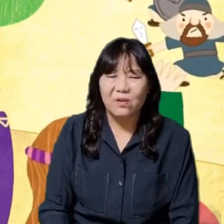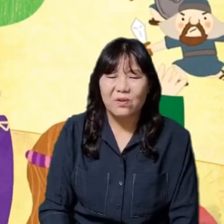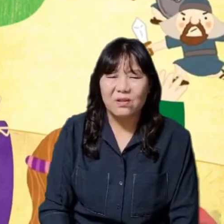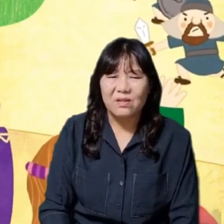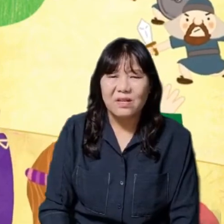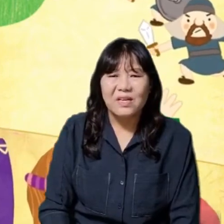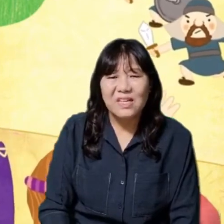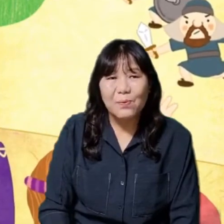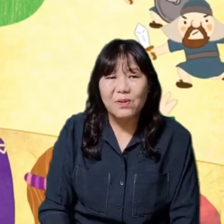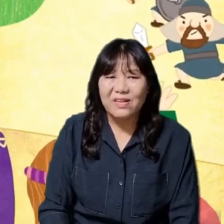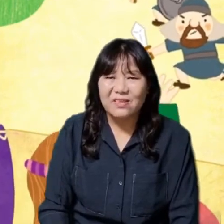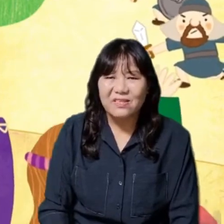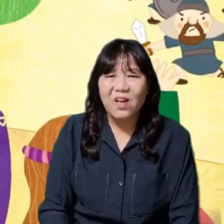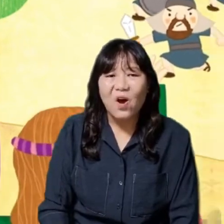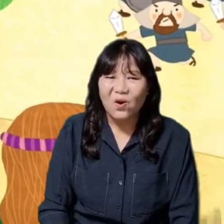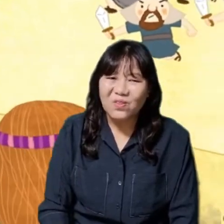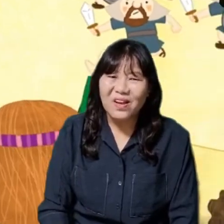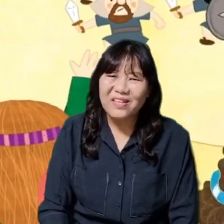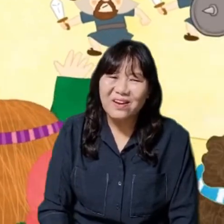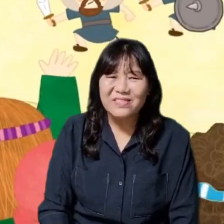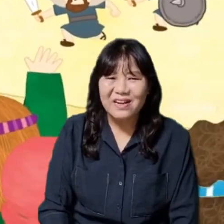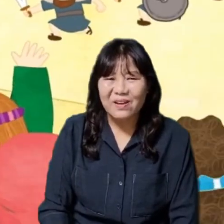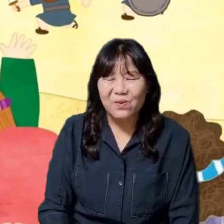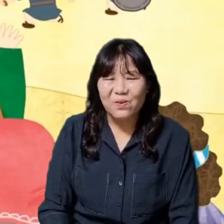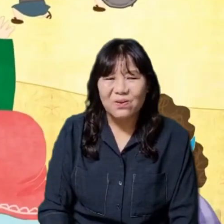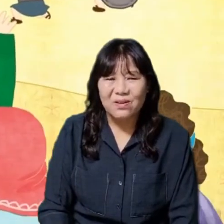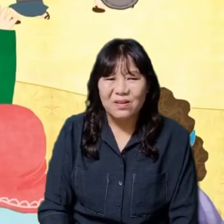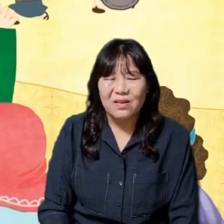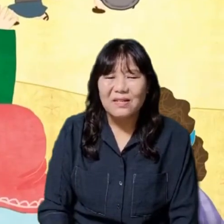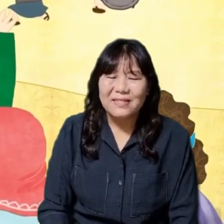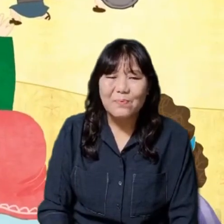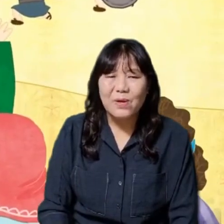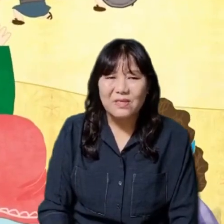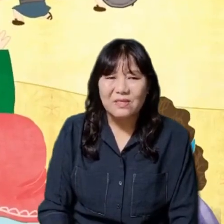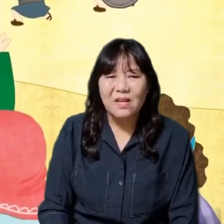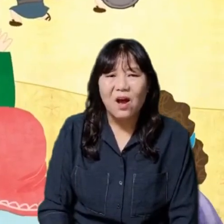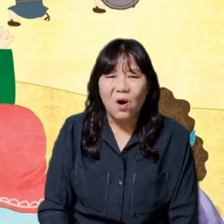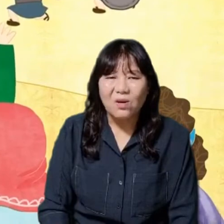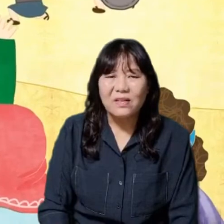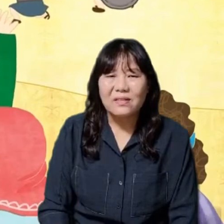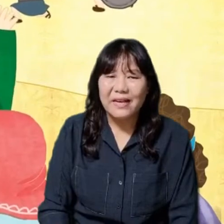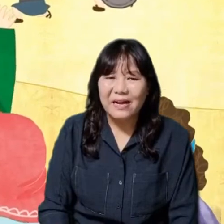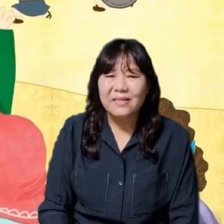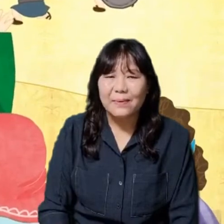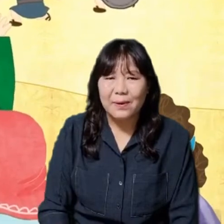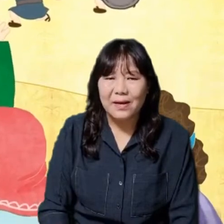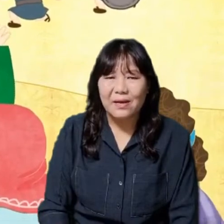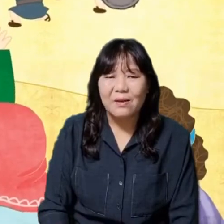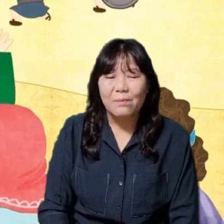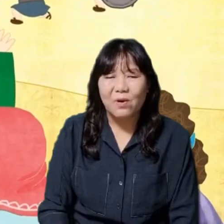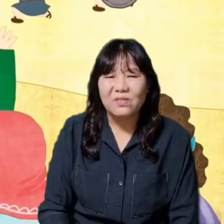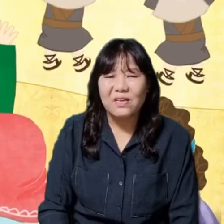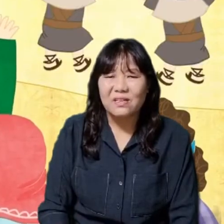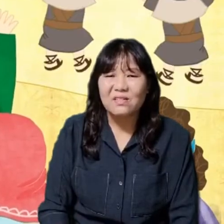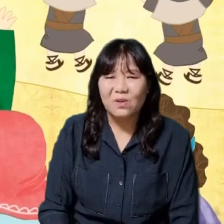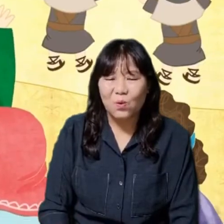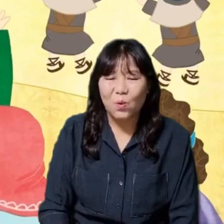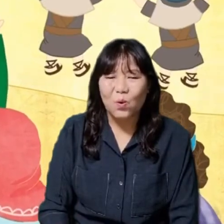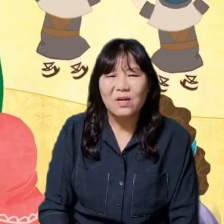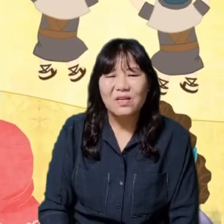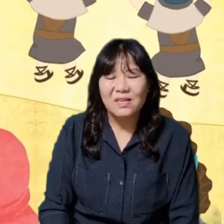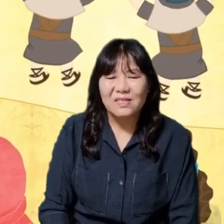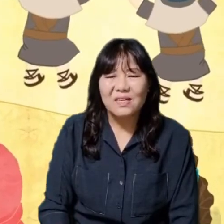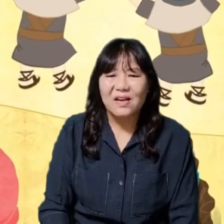거예요. 이번에는 어떻게 되었을까요? 사무엘은 어린 양을 잡아 번제를